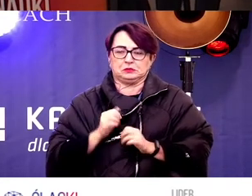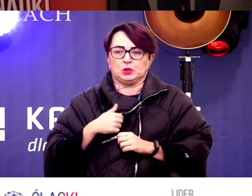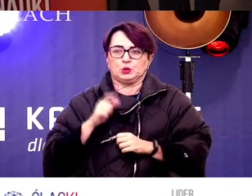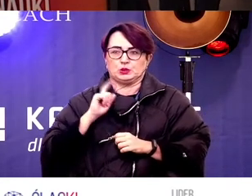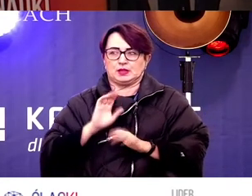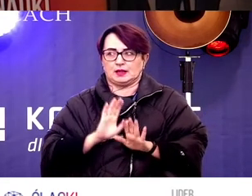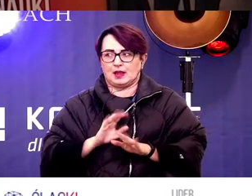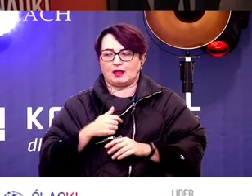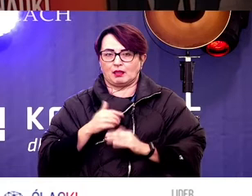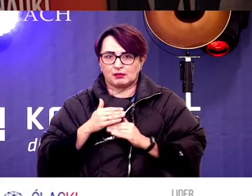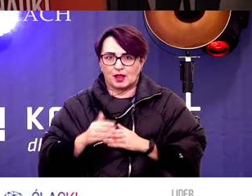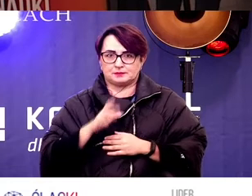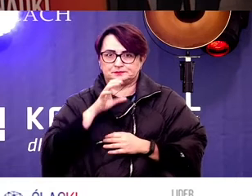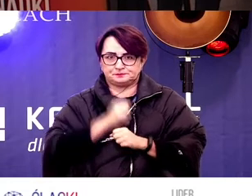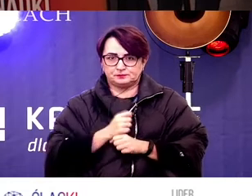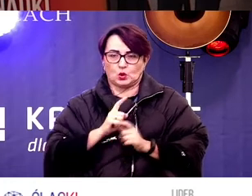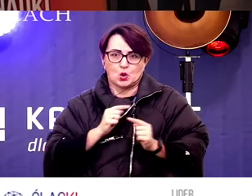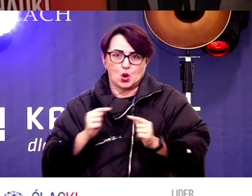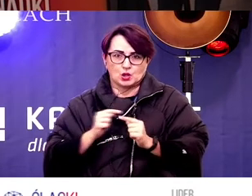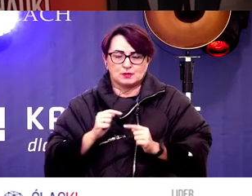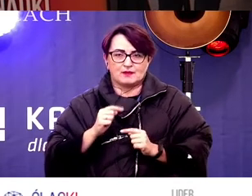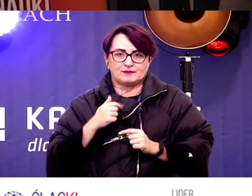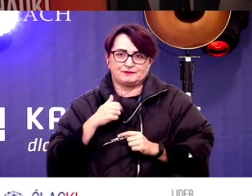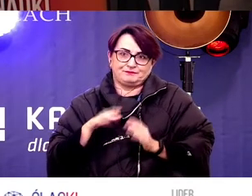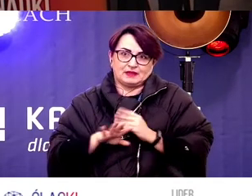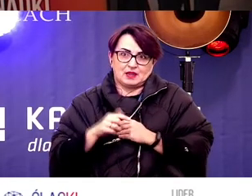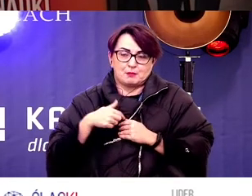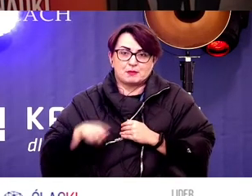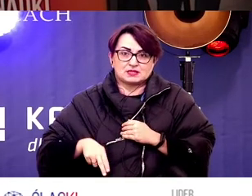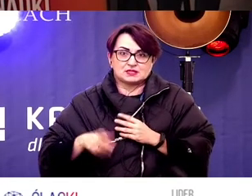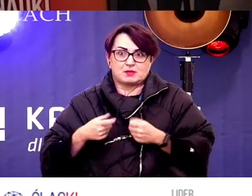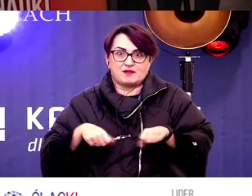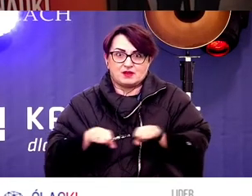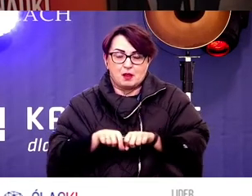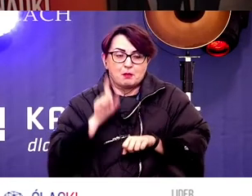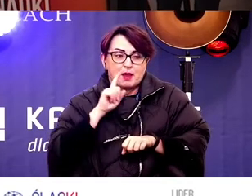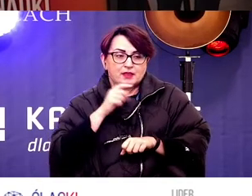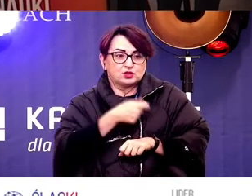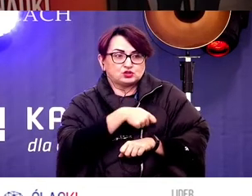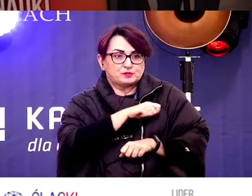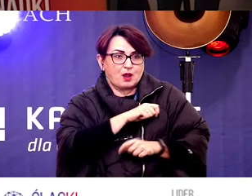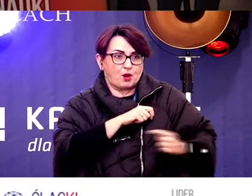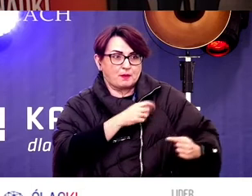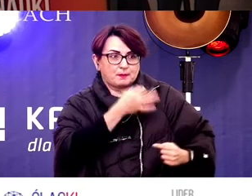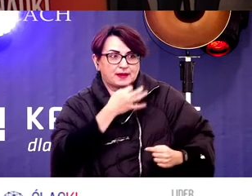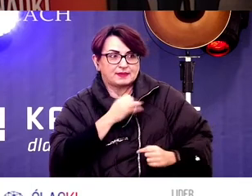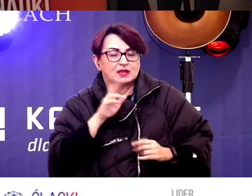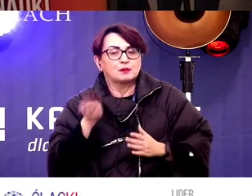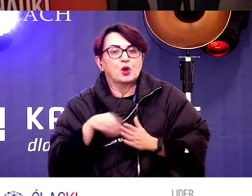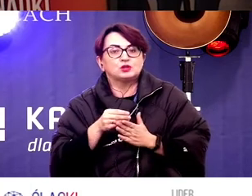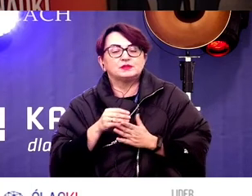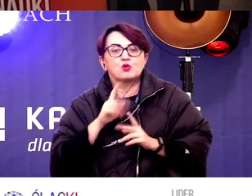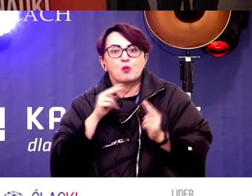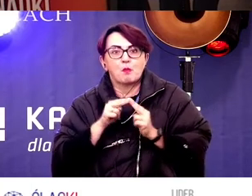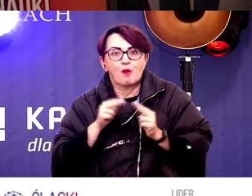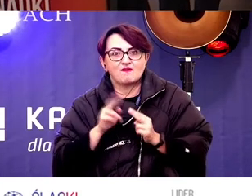i niestety musiałem dalej kontynuować rozmowę już jako minister sprawiedliwości. Siedzący obok mnie Hiszpan zaczął mnie pytać, kiedy to podpiszemy umowę o readmisji,